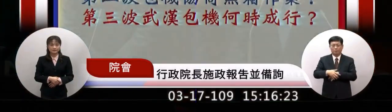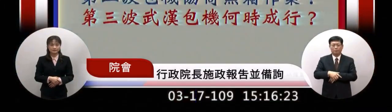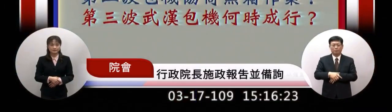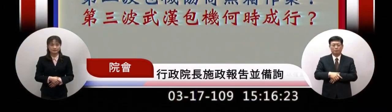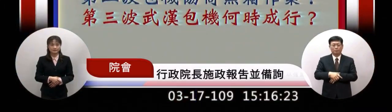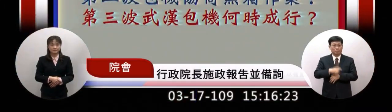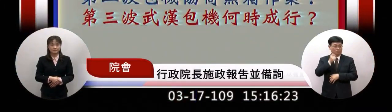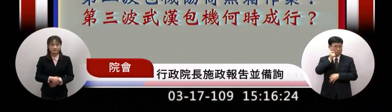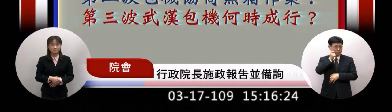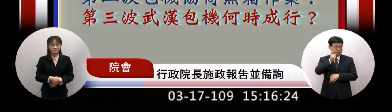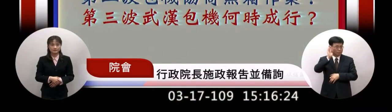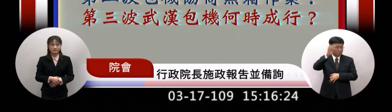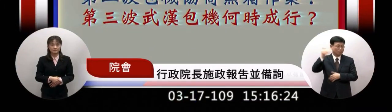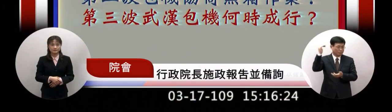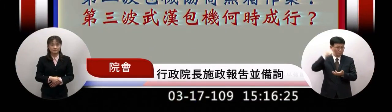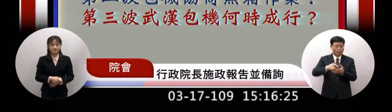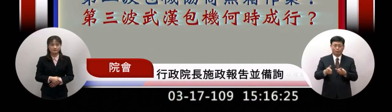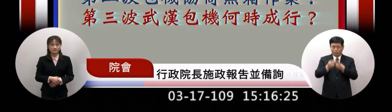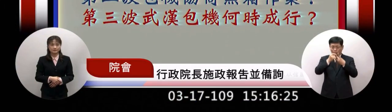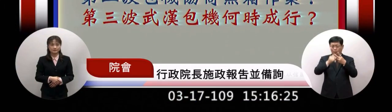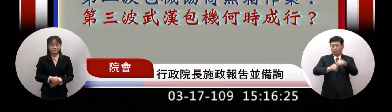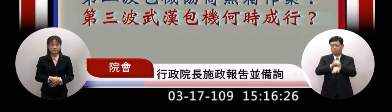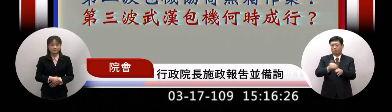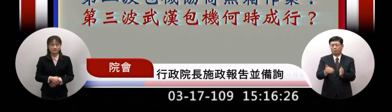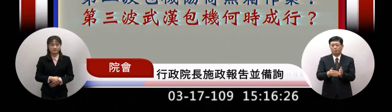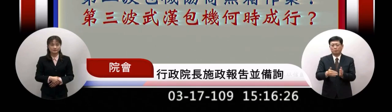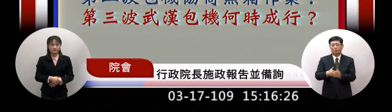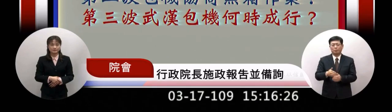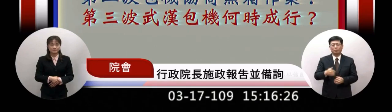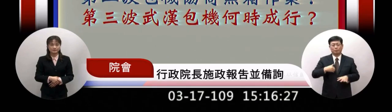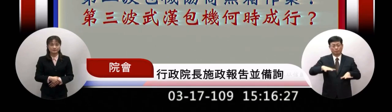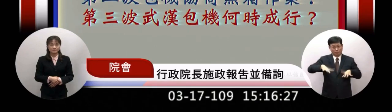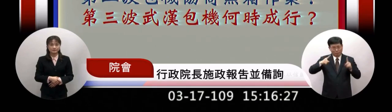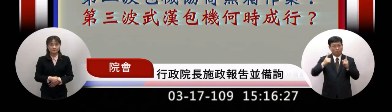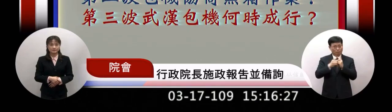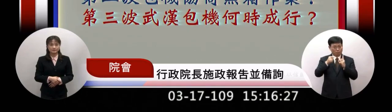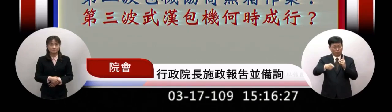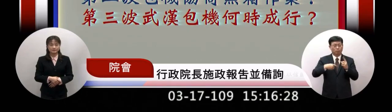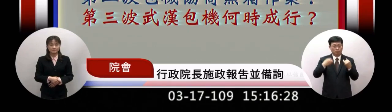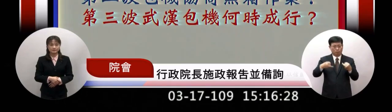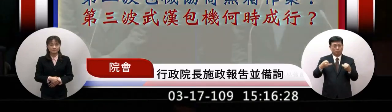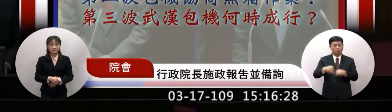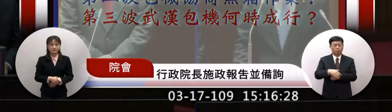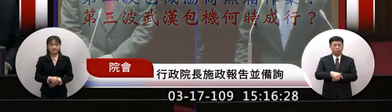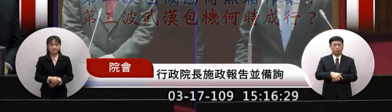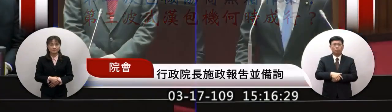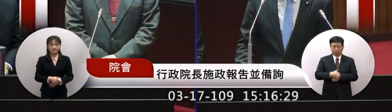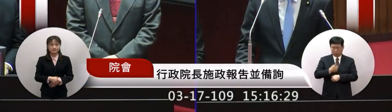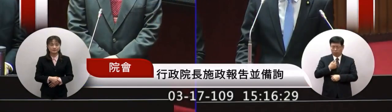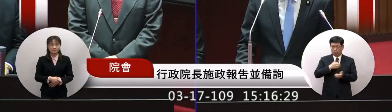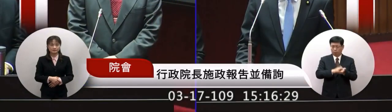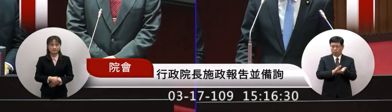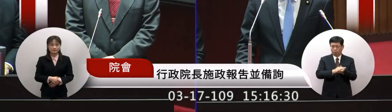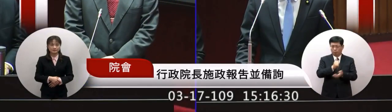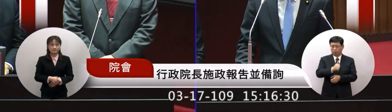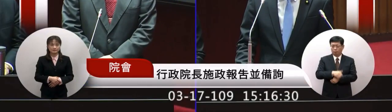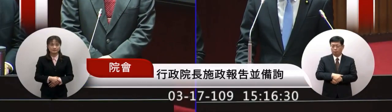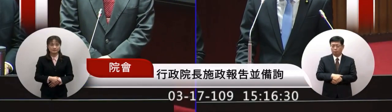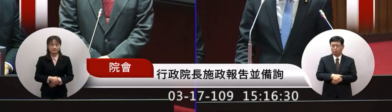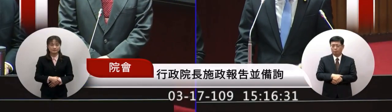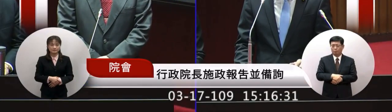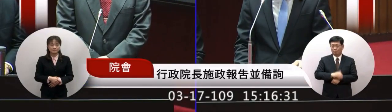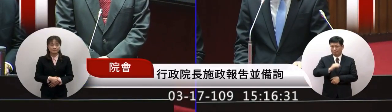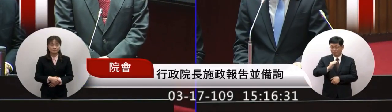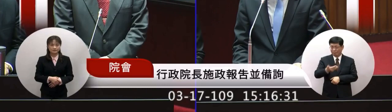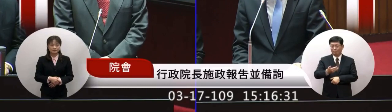在一个月之后总算是成型了。那么我们首先对于这个成果必须要表达肯定。